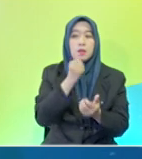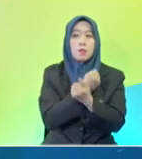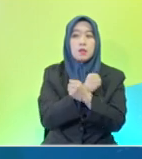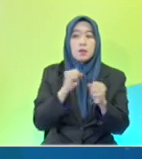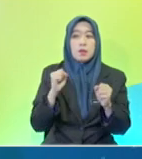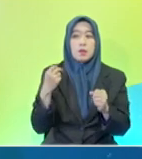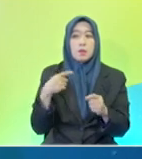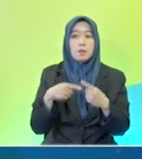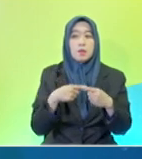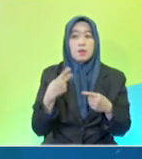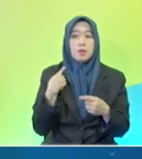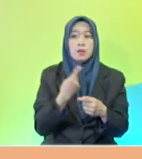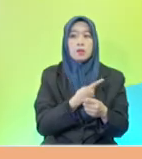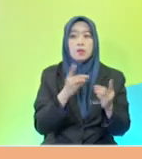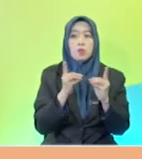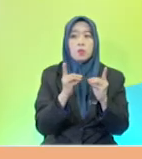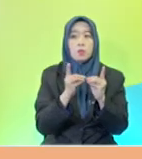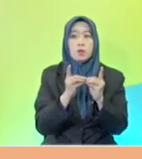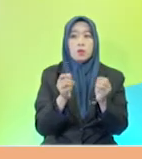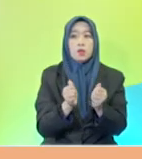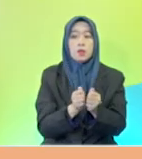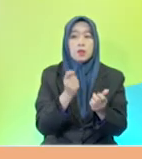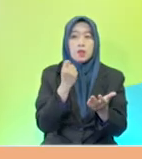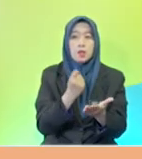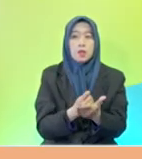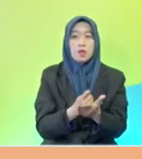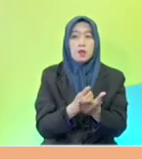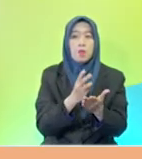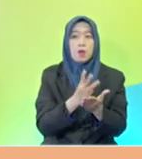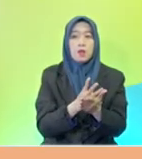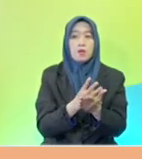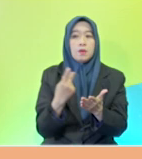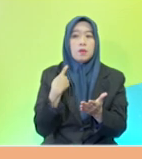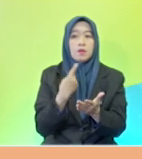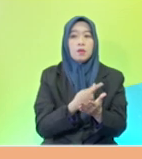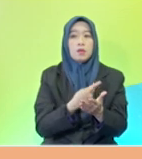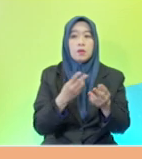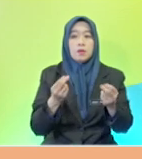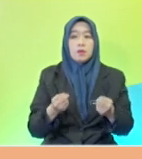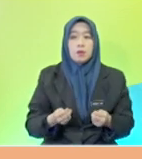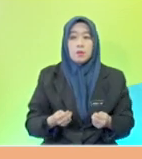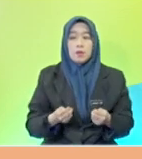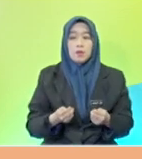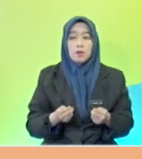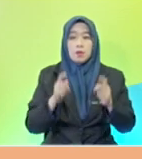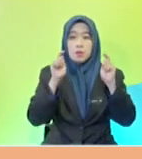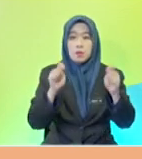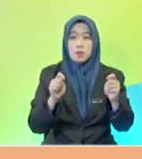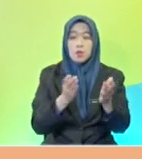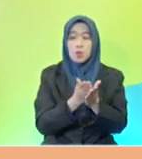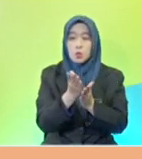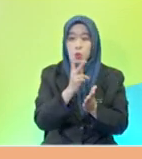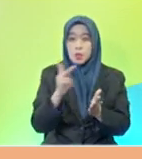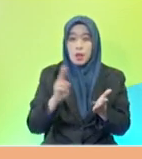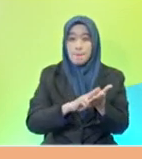kita berjumpa dengan tanda wakaf sod lam ya, kita hendaklah meneruskan bacaan. Cuba baca